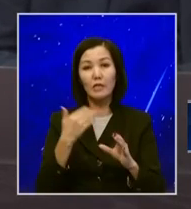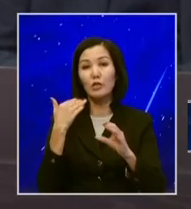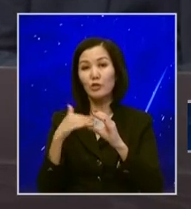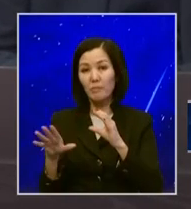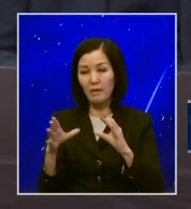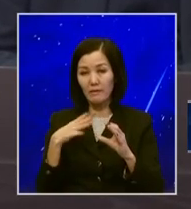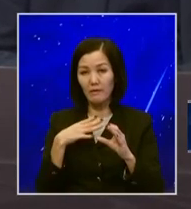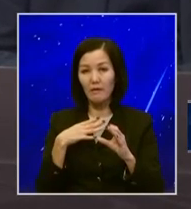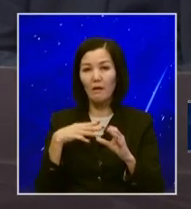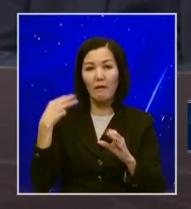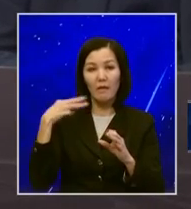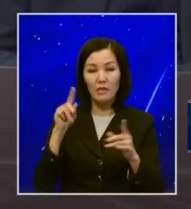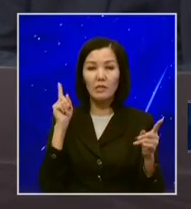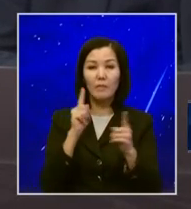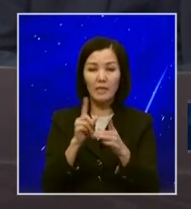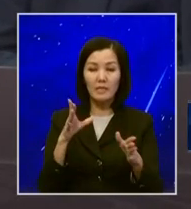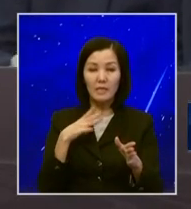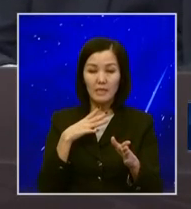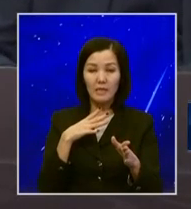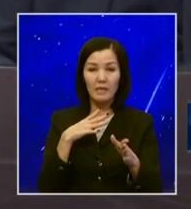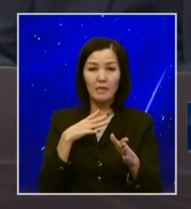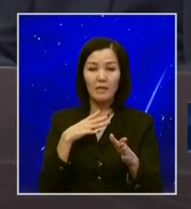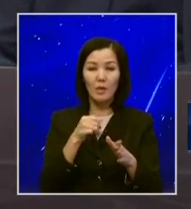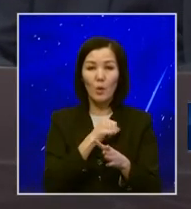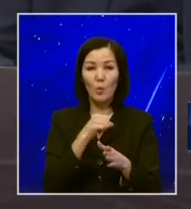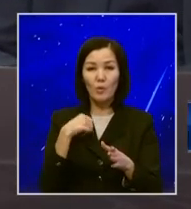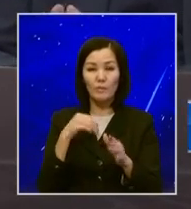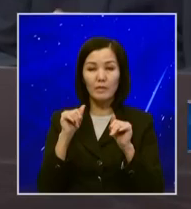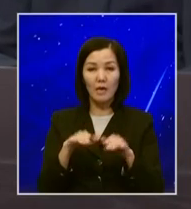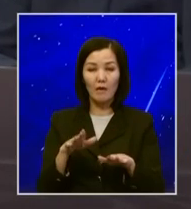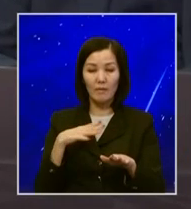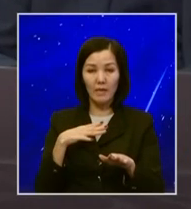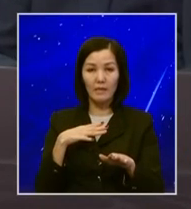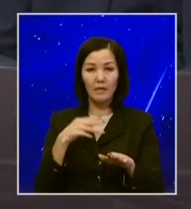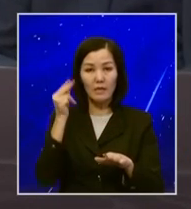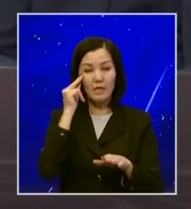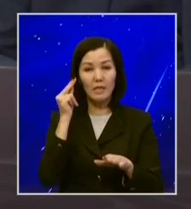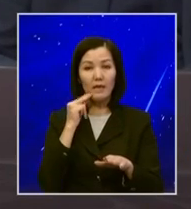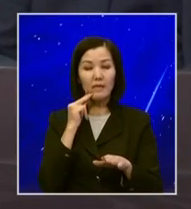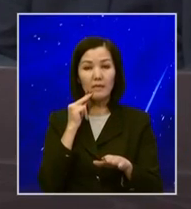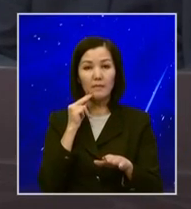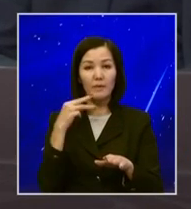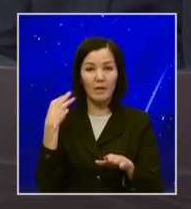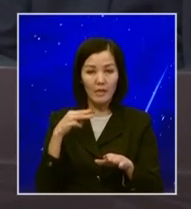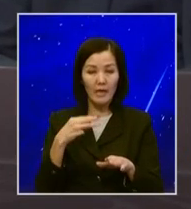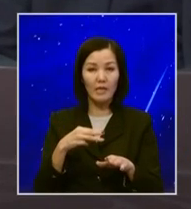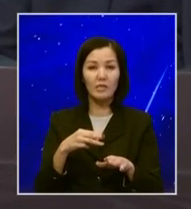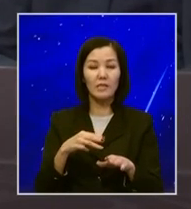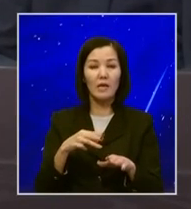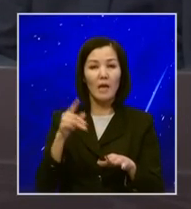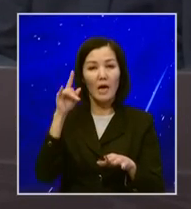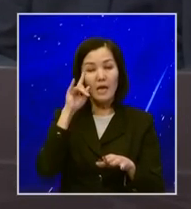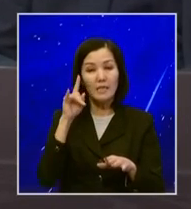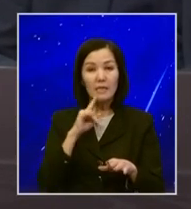жібердік, елшілерімен кездестірдік, өзімізде қабылдадық Қытайдың елшісін. Біздің елші де барды Сыртқы істер